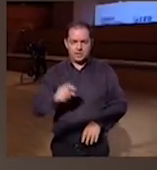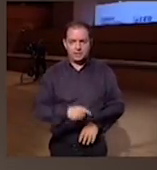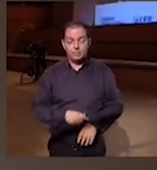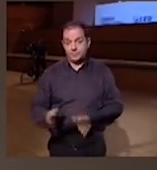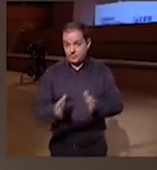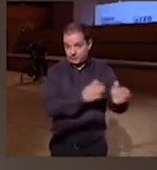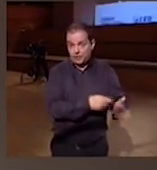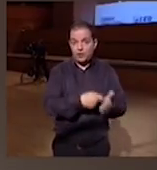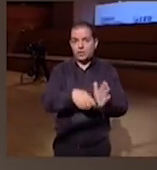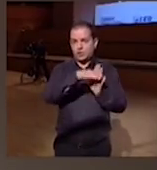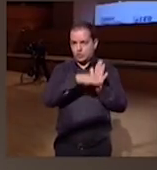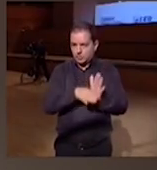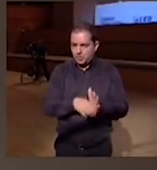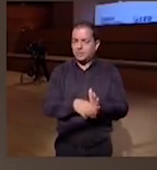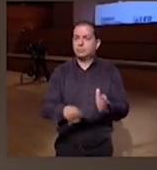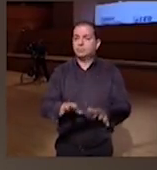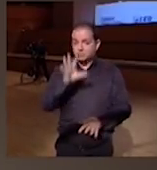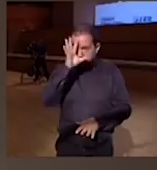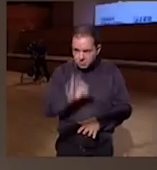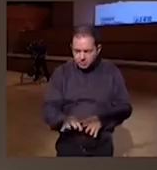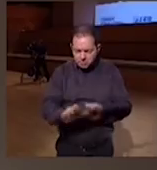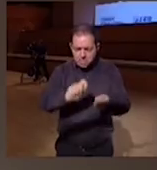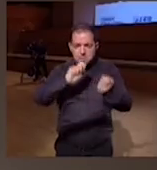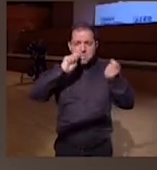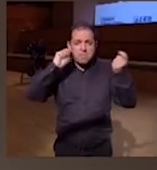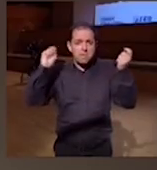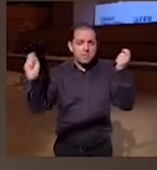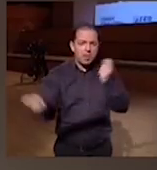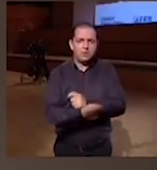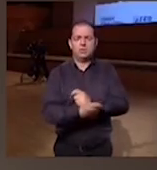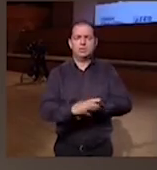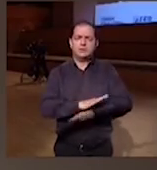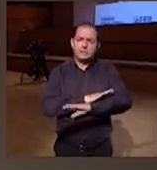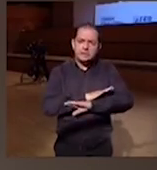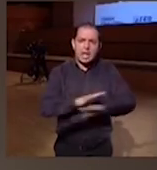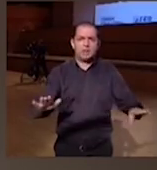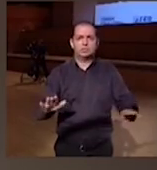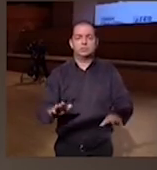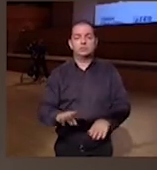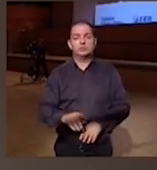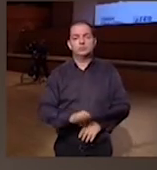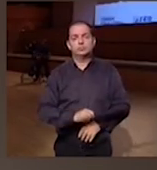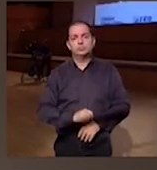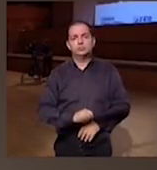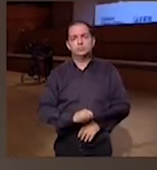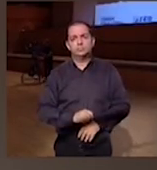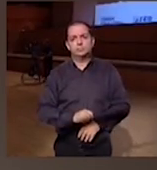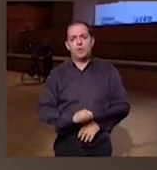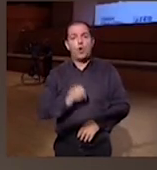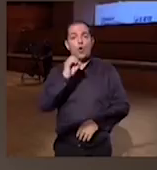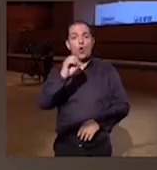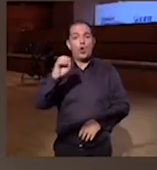ισχυριστούμε ότι προχωρήσαμε στην πλήρη μεταμόρφωσή του, αποσπώντας εύσημα από τον